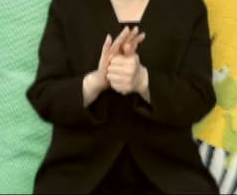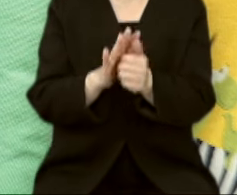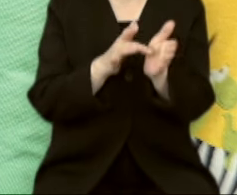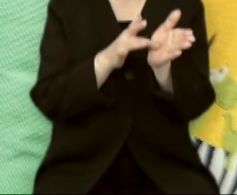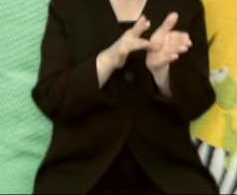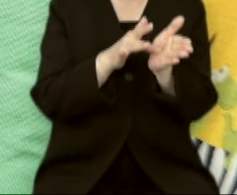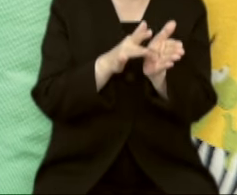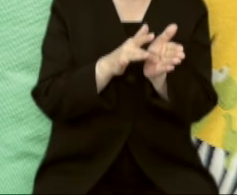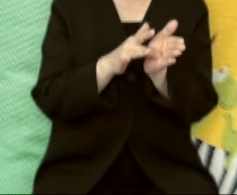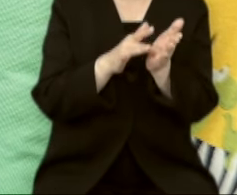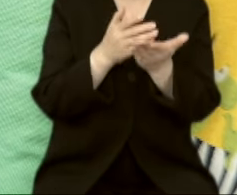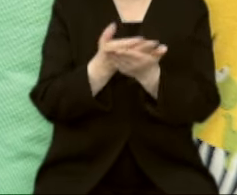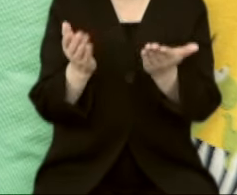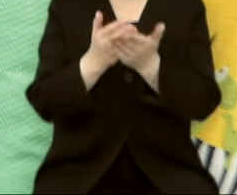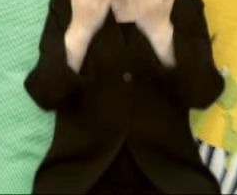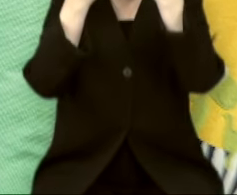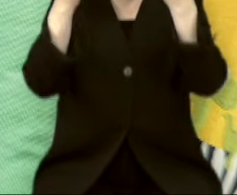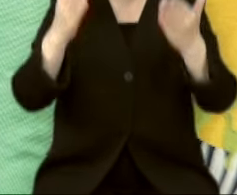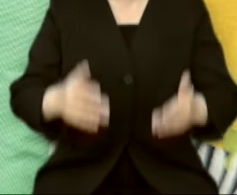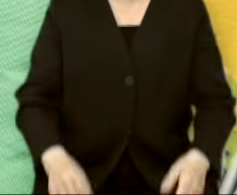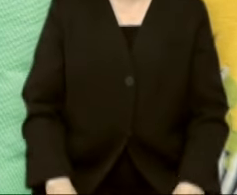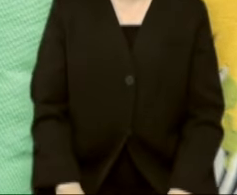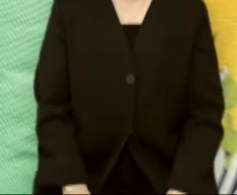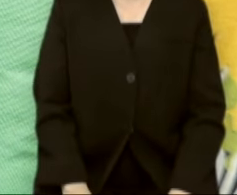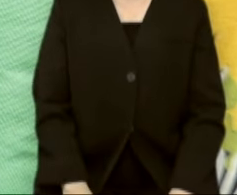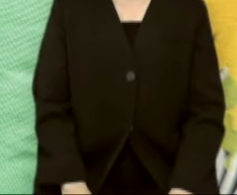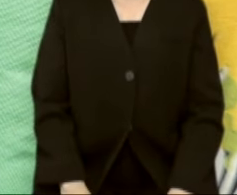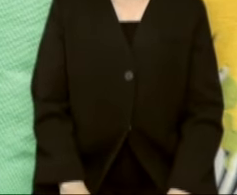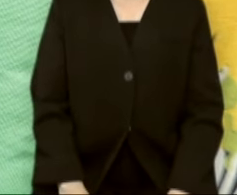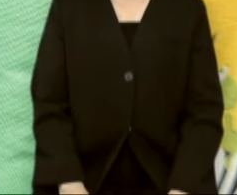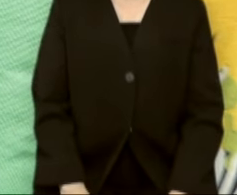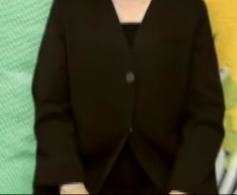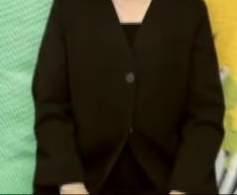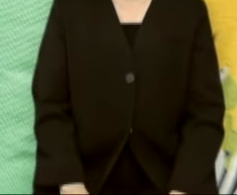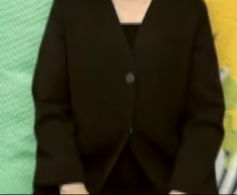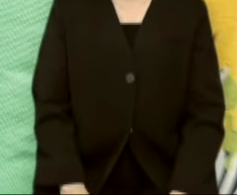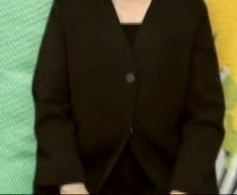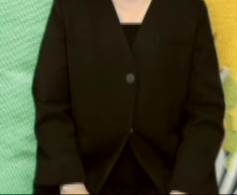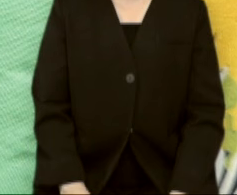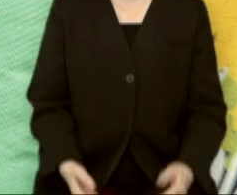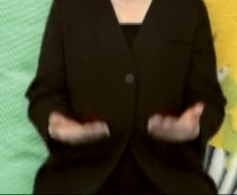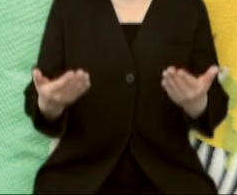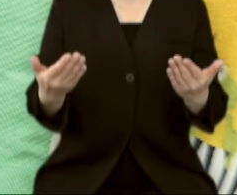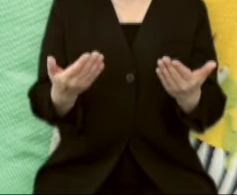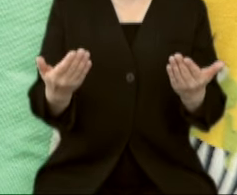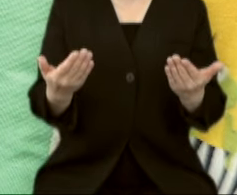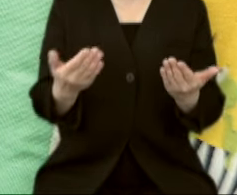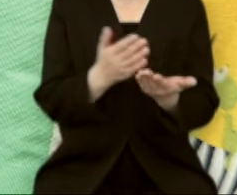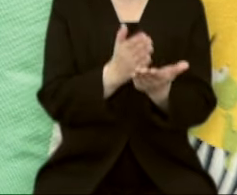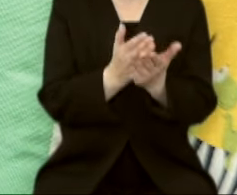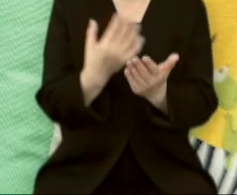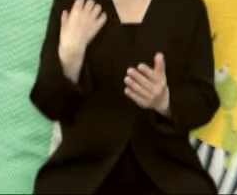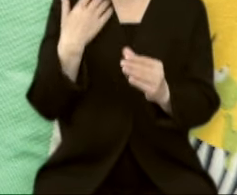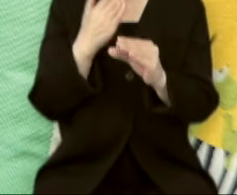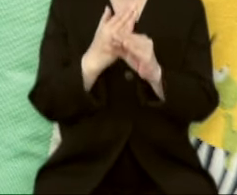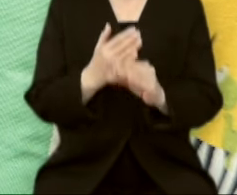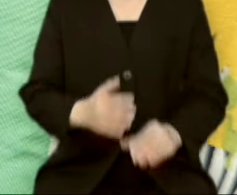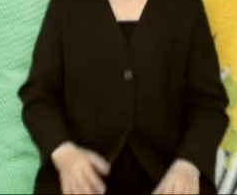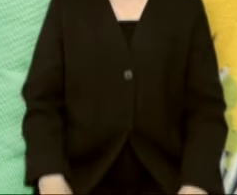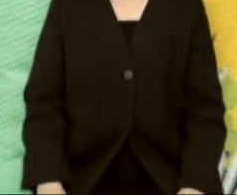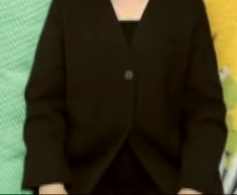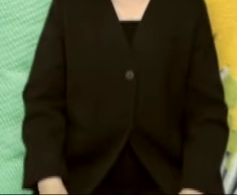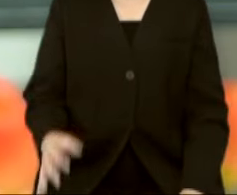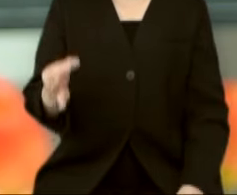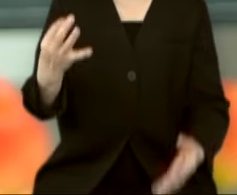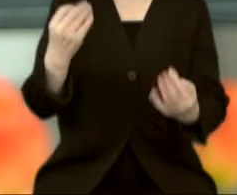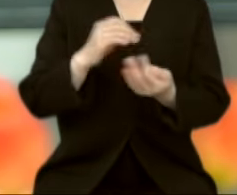이제 약품도 무료로 주고 그러면서 네. 하고 있고 그런 사역들을 저희들이 교회에서 하고 있어요. 와,